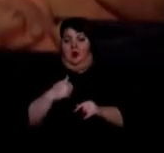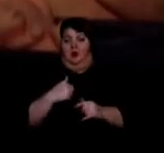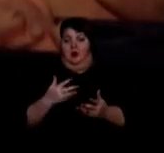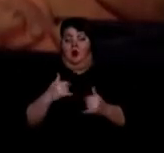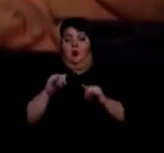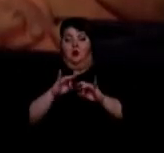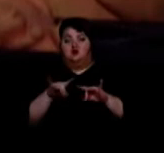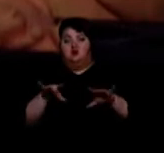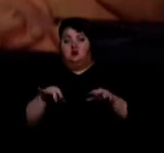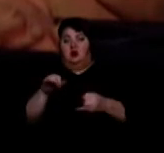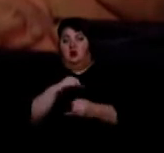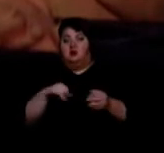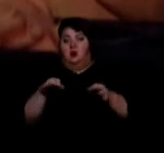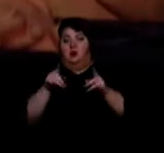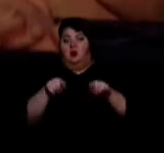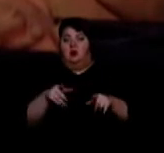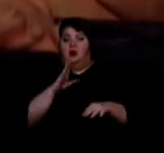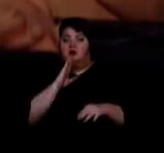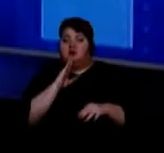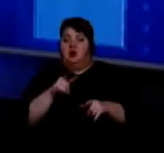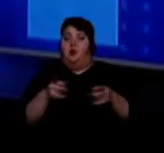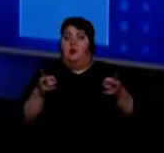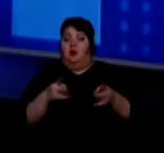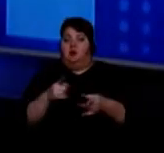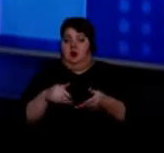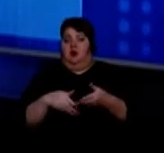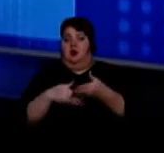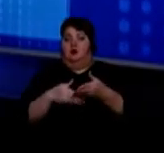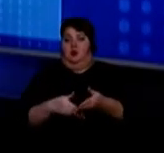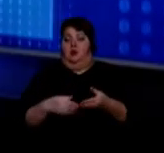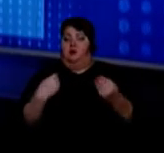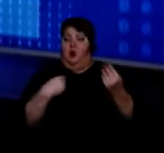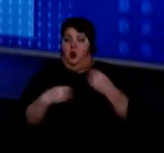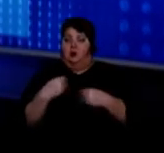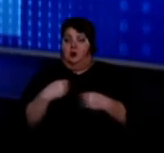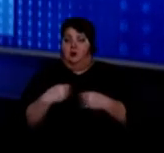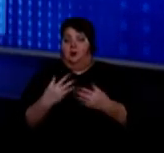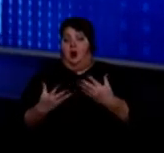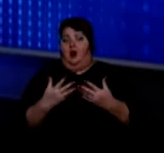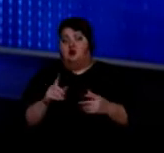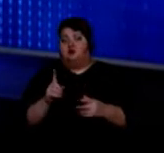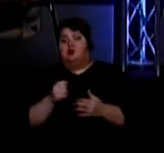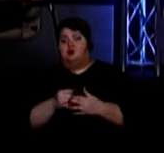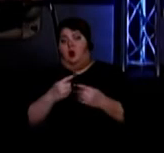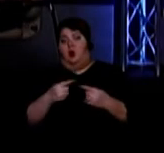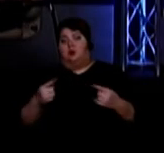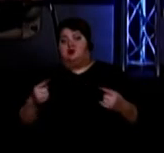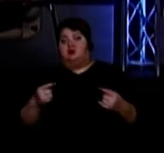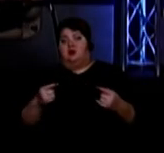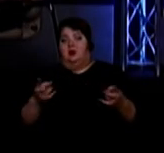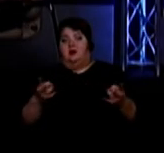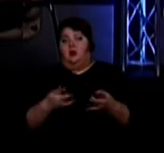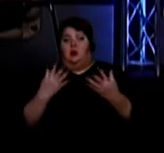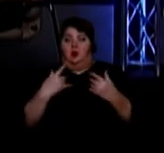який ми дивилися, йшлося про те, що якщо жінка цього потребує, їй допоможуть одягом. А як щодо інших речей, необхідних,